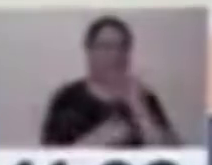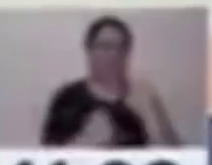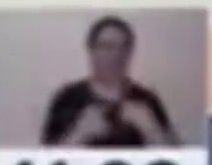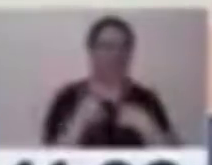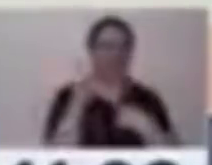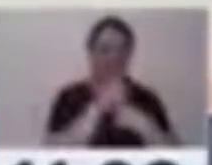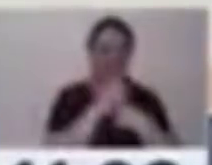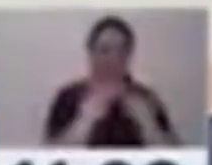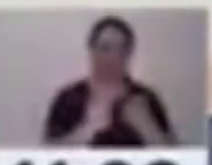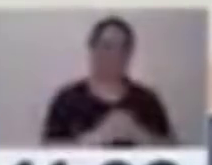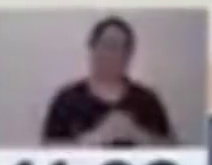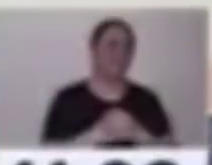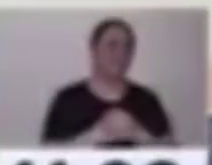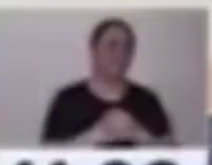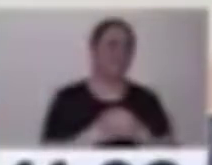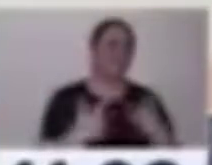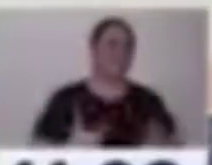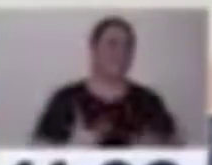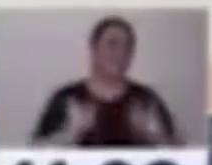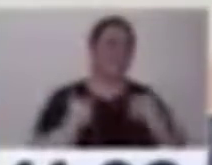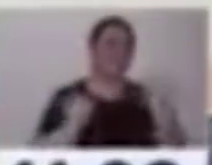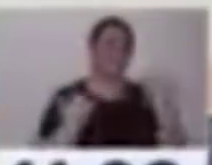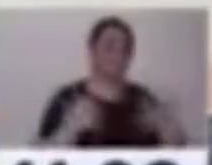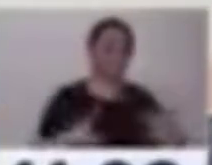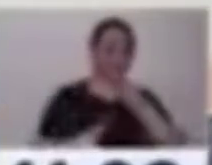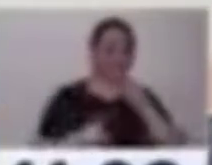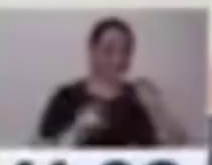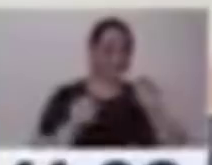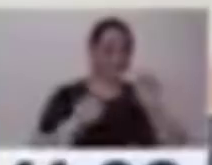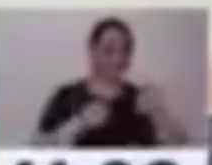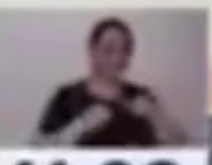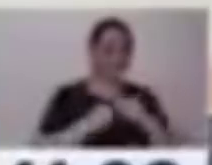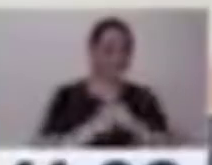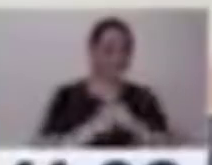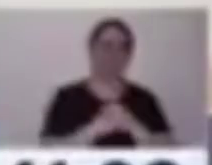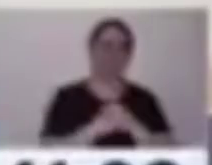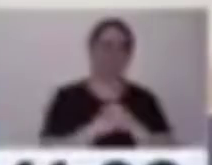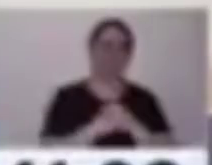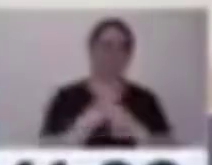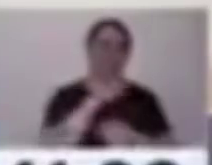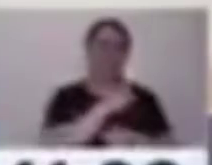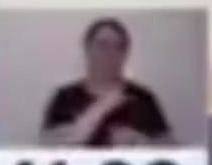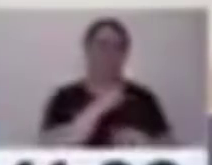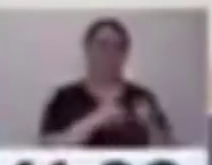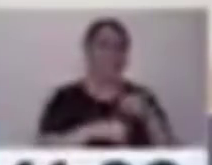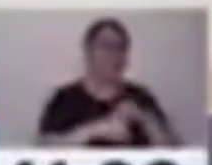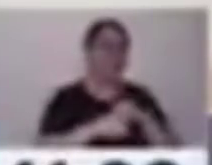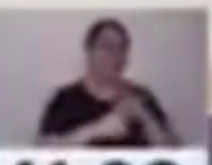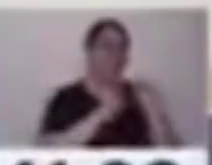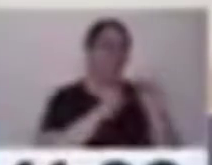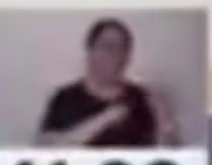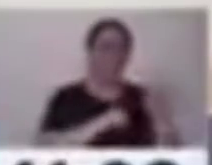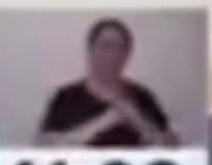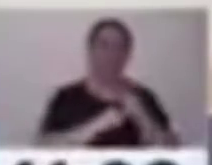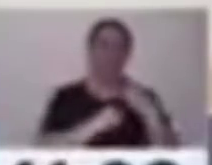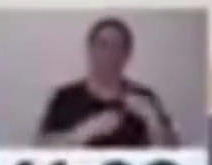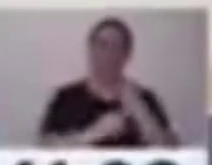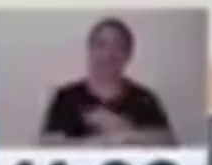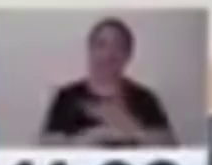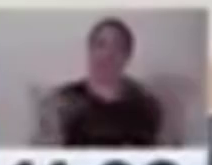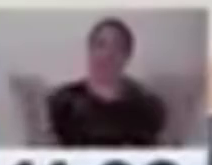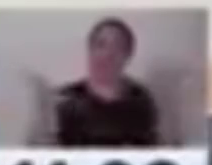at manual payout, nasa 83.5 billion pesos na po yung ating naipamigay sa mga